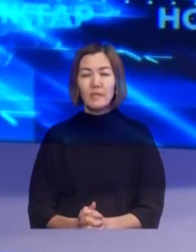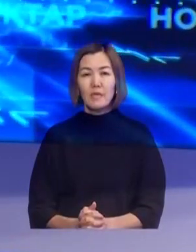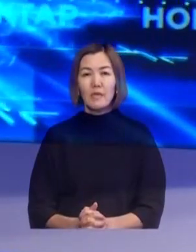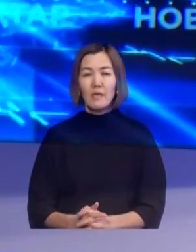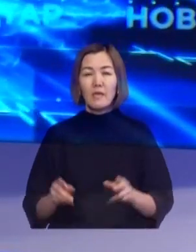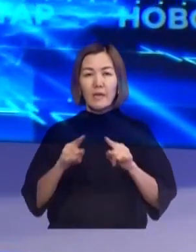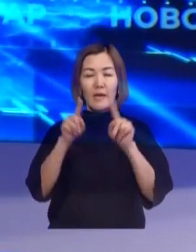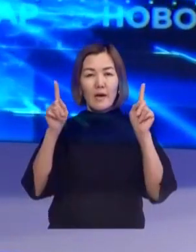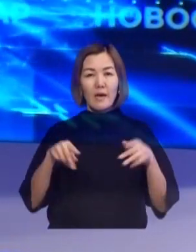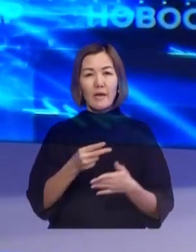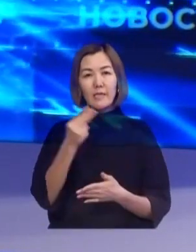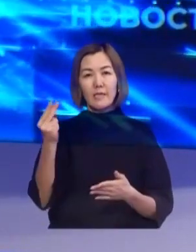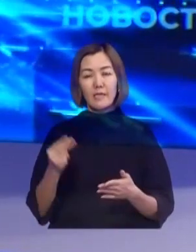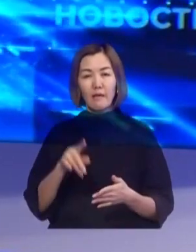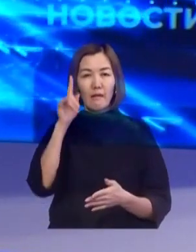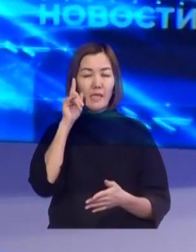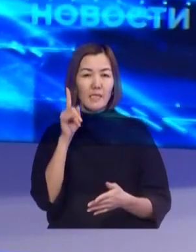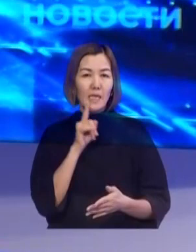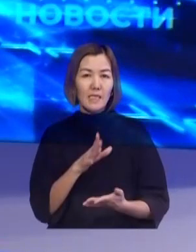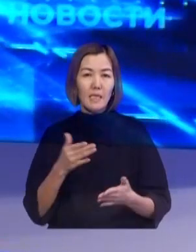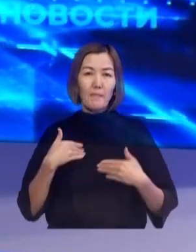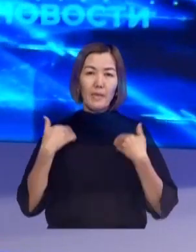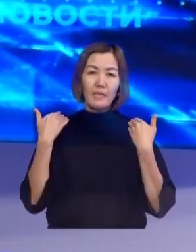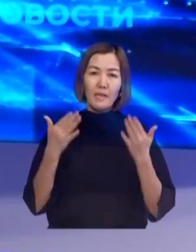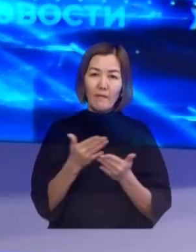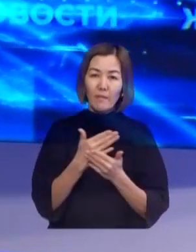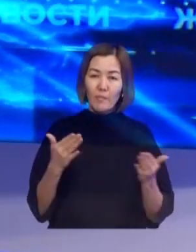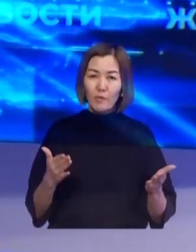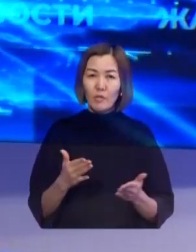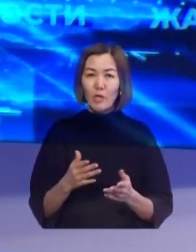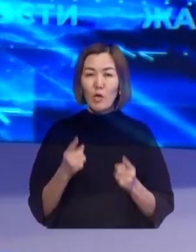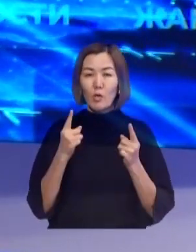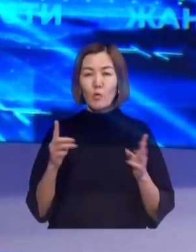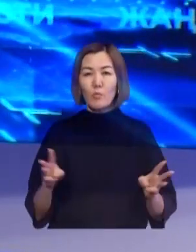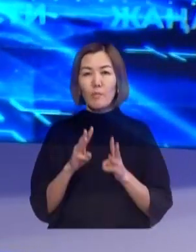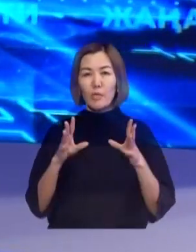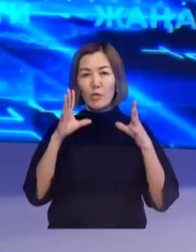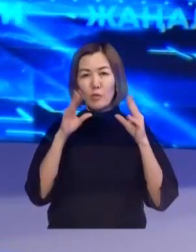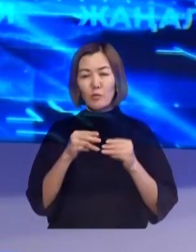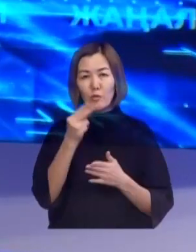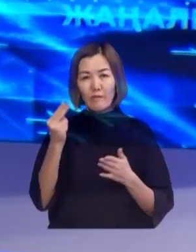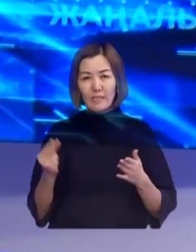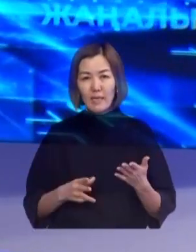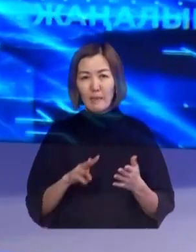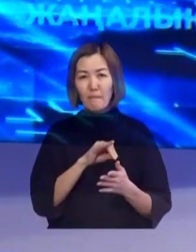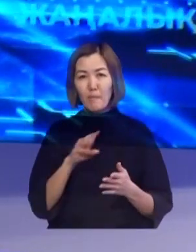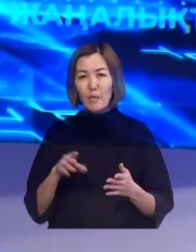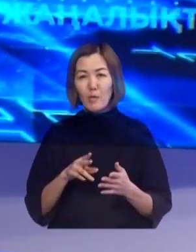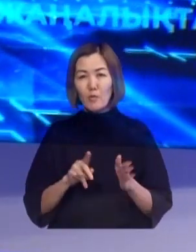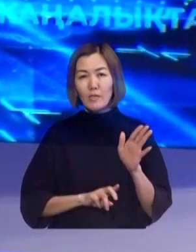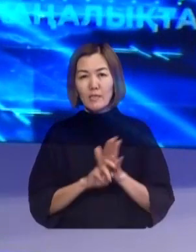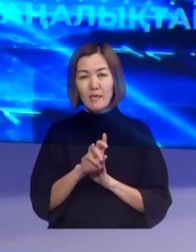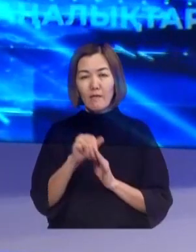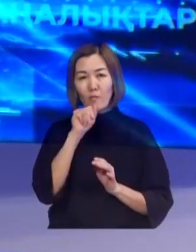Картины казахстанской художницы представлены на выставке в Пусане. Крупный пожар тушит в Астане. На 1 000 000 тенге обокрали церковь в